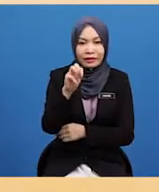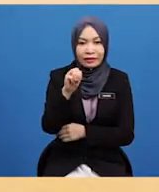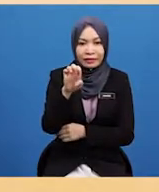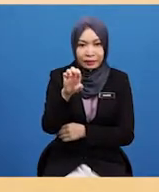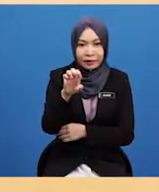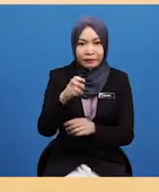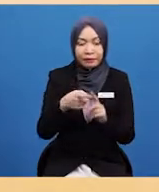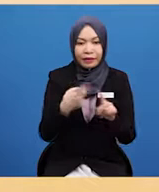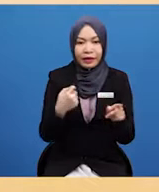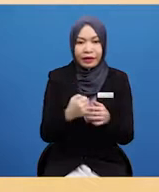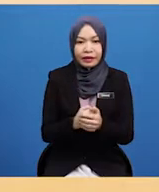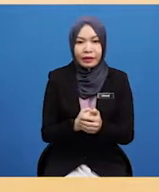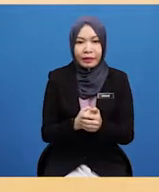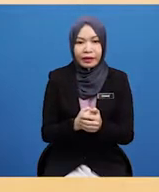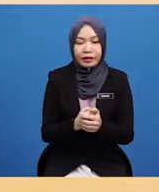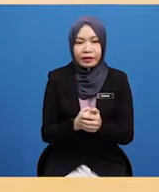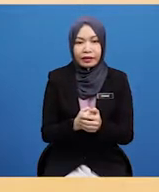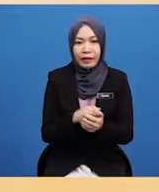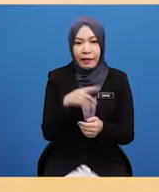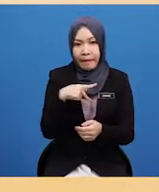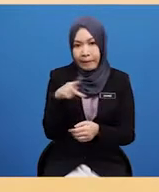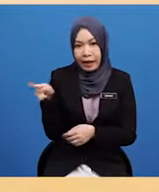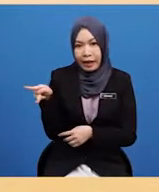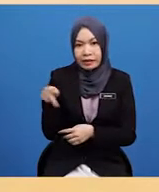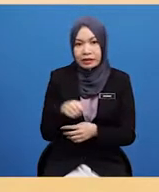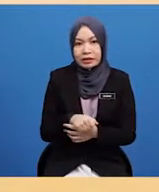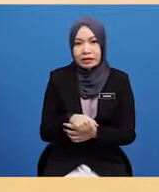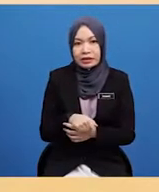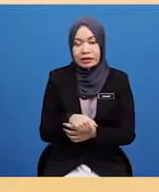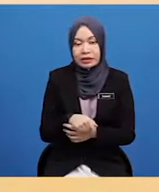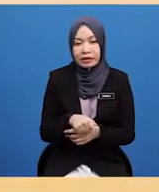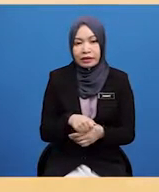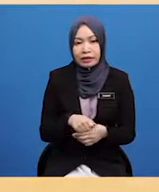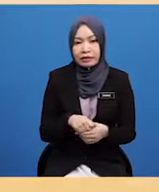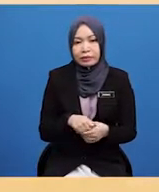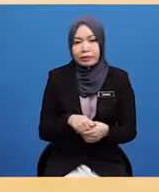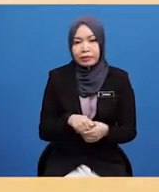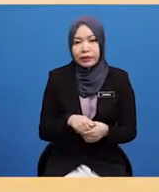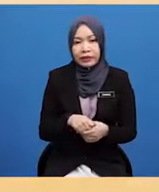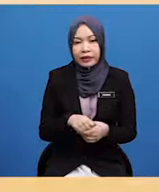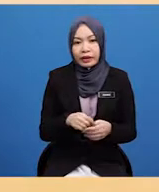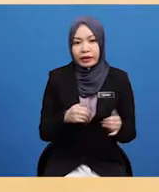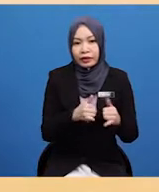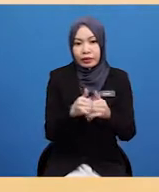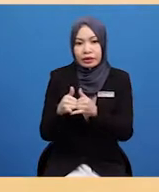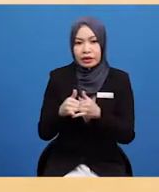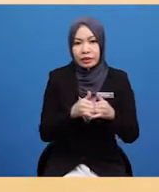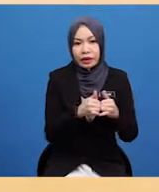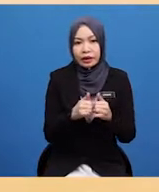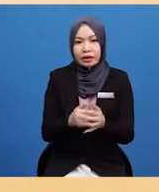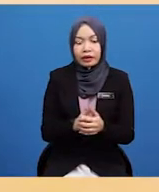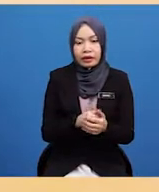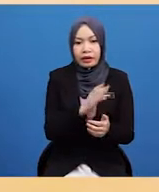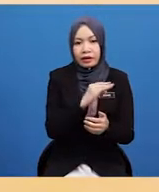Jerman, British, Rusia dan Amerika Syarikat. Perkembangan revolusi industri telah